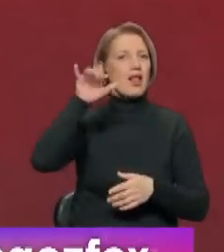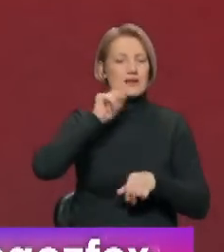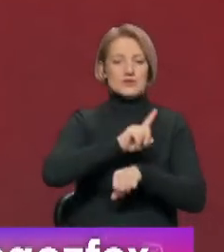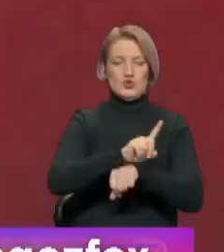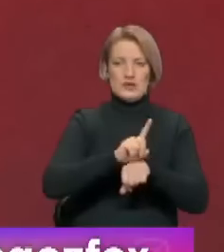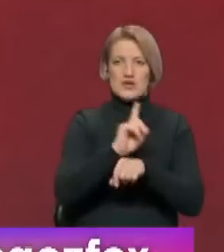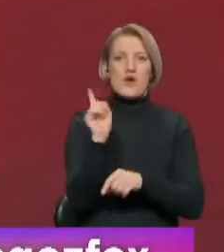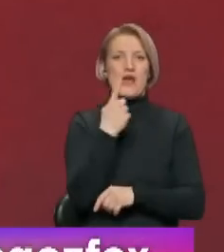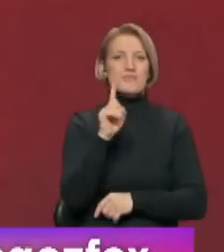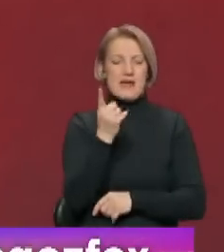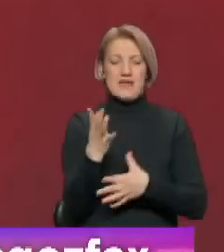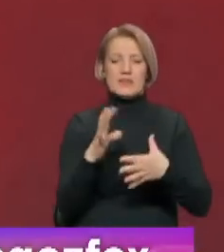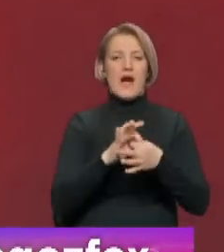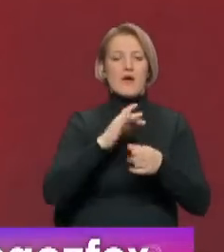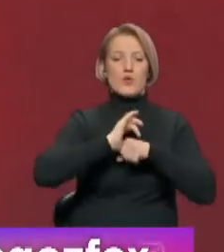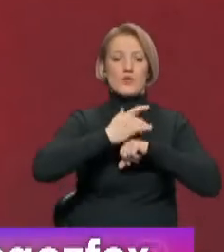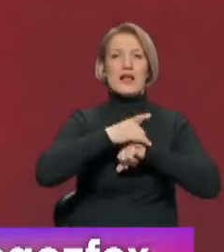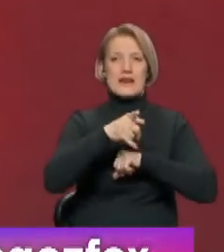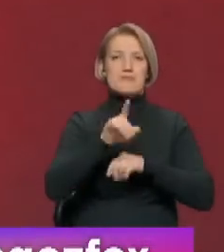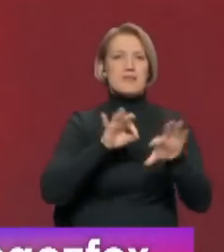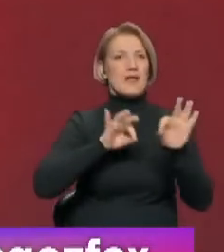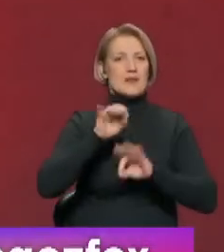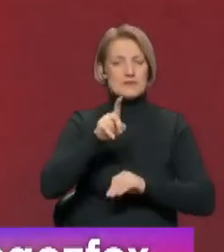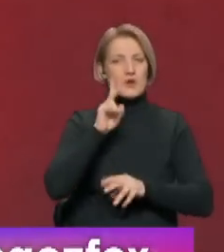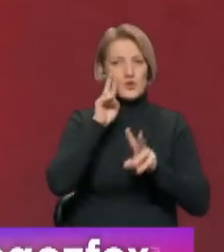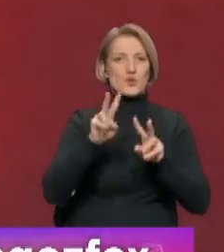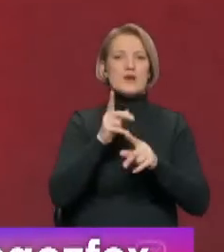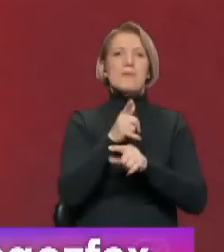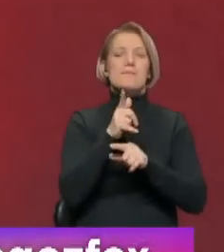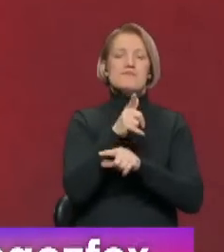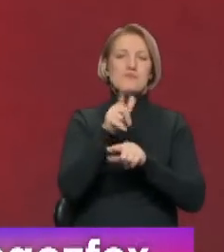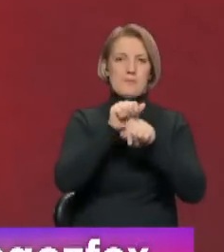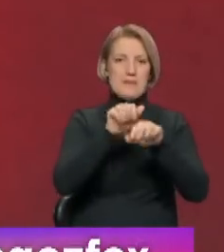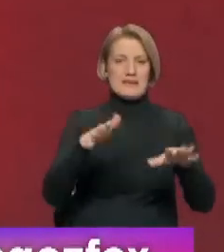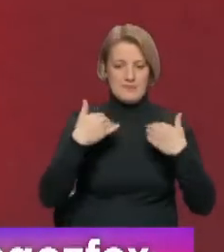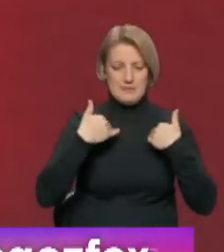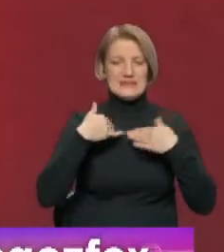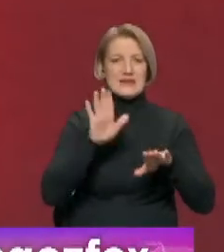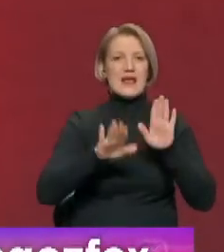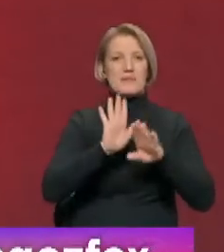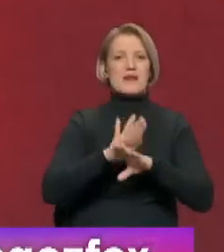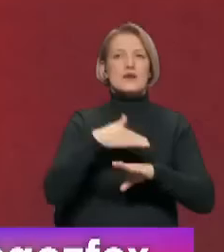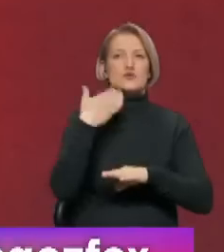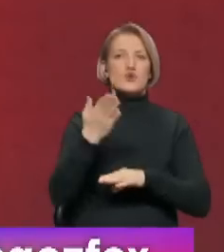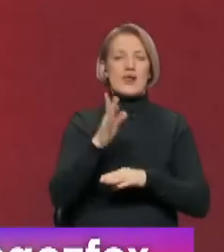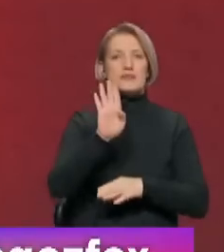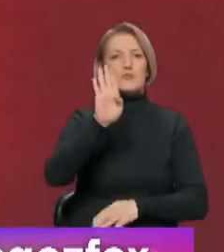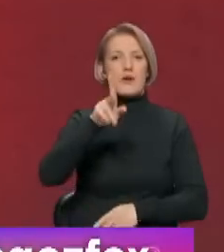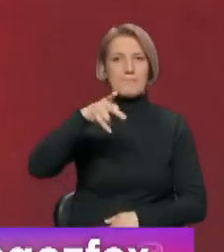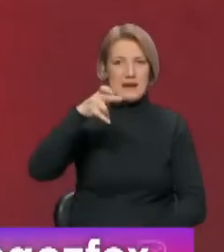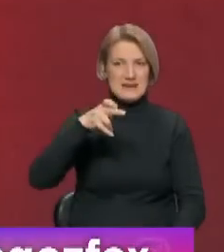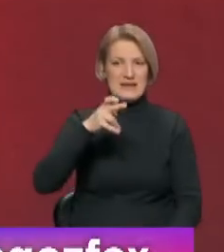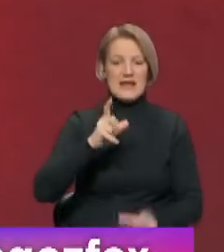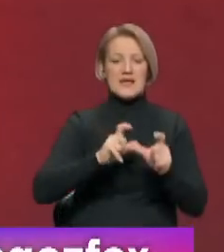sürecini de yönetmeye dair ülkelerin hamleleri buna dair görüntüleri paylaştı Şimdi biz Reklamların ardından Demokrat